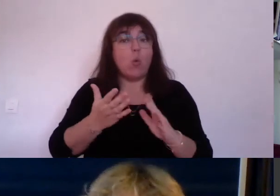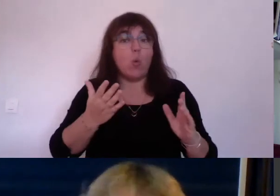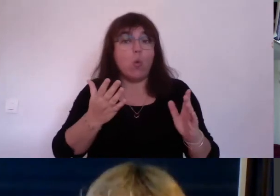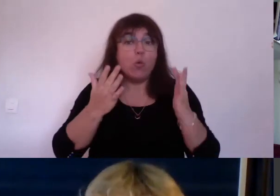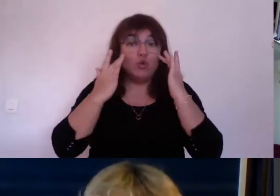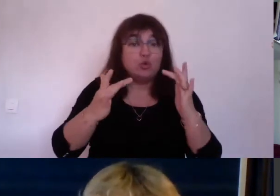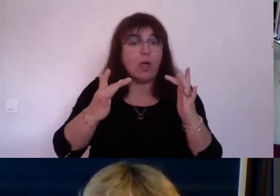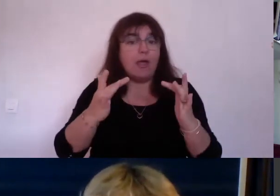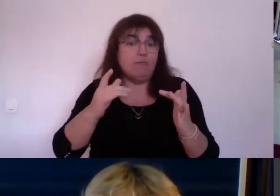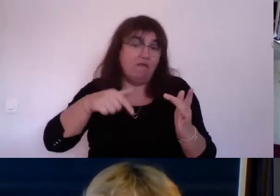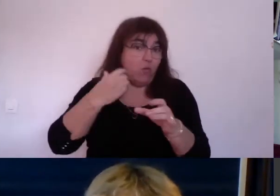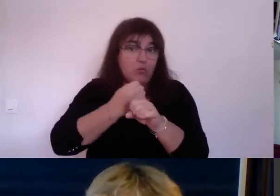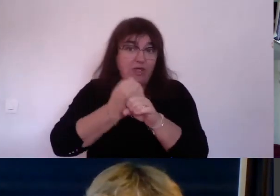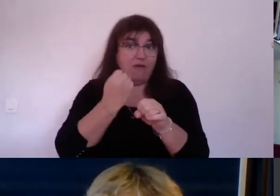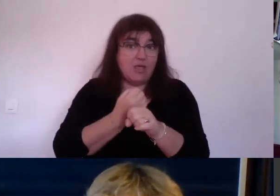travaillons.